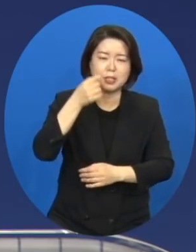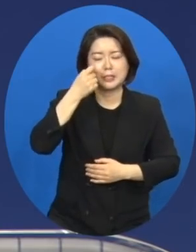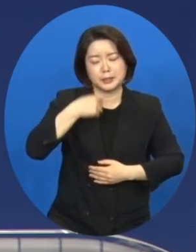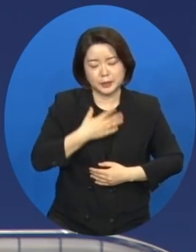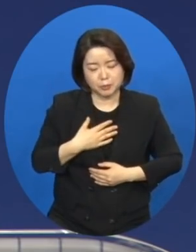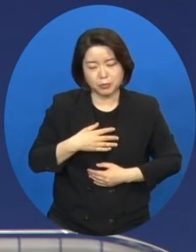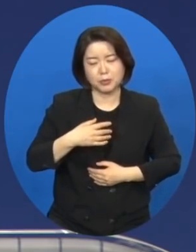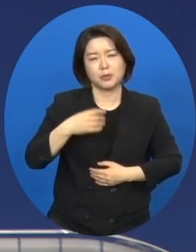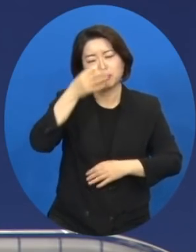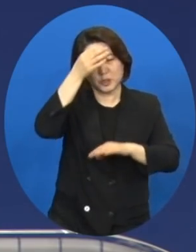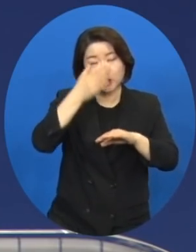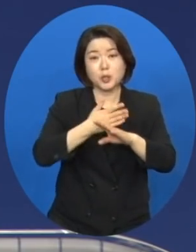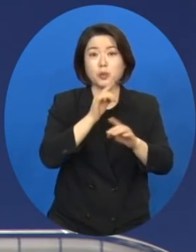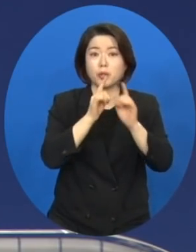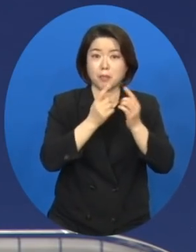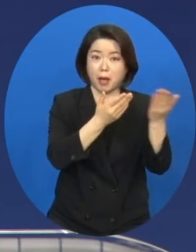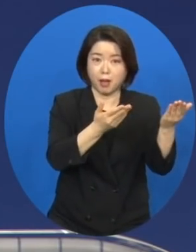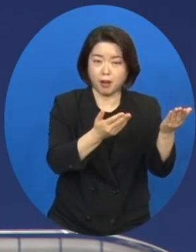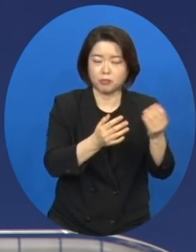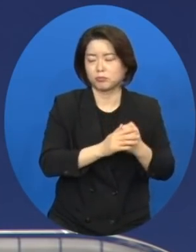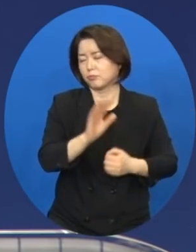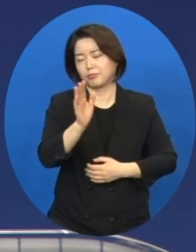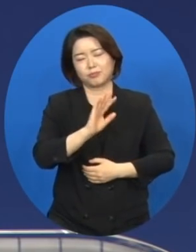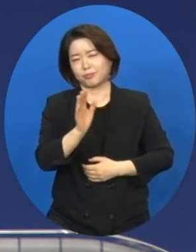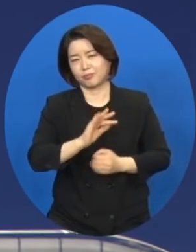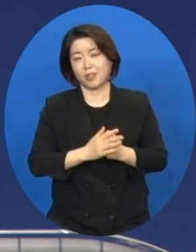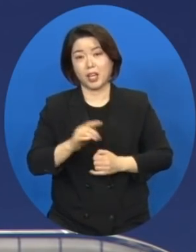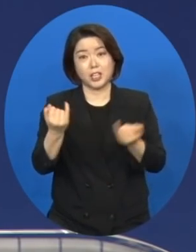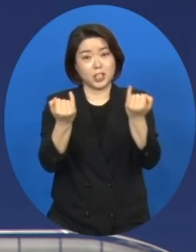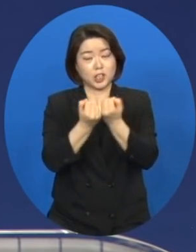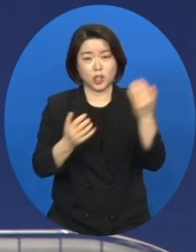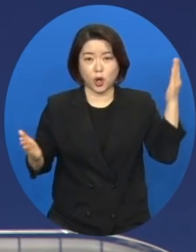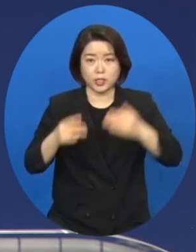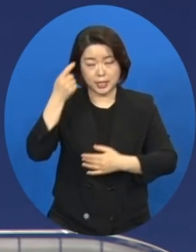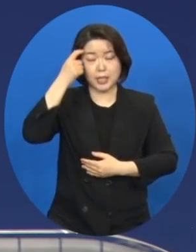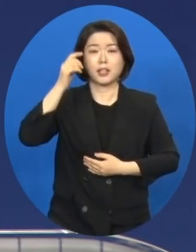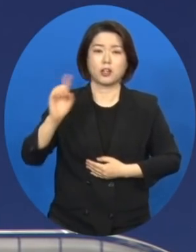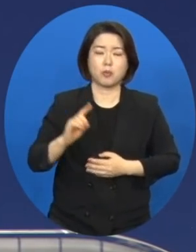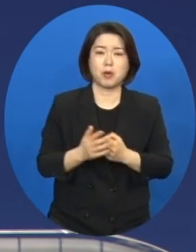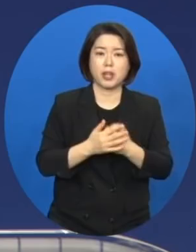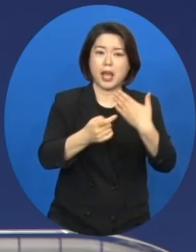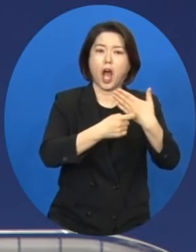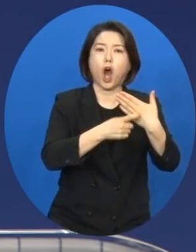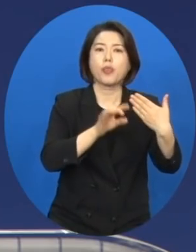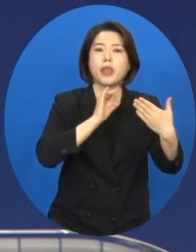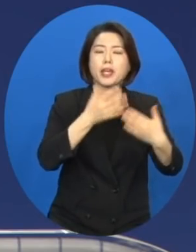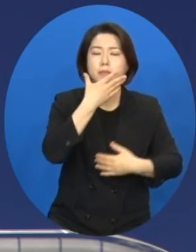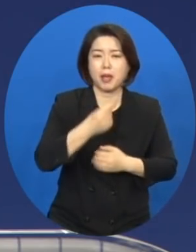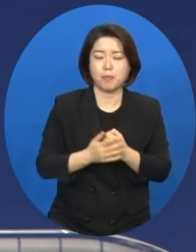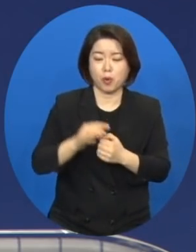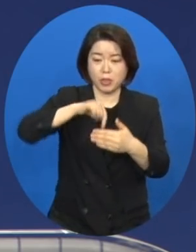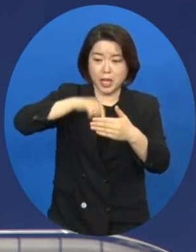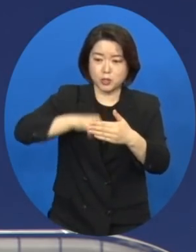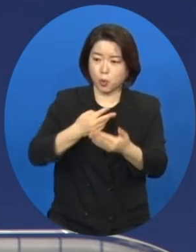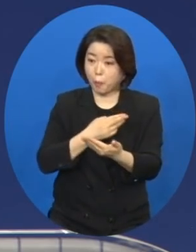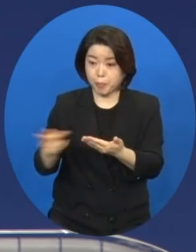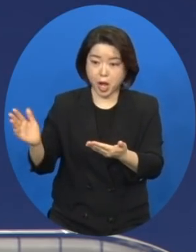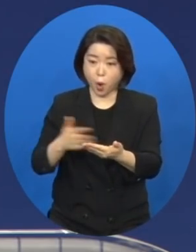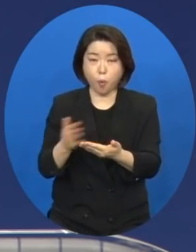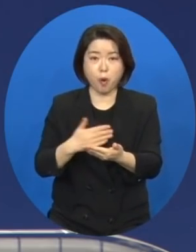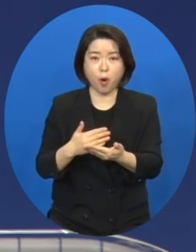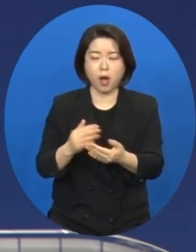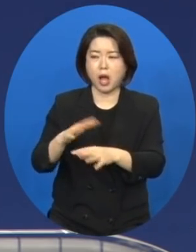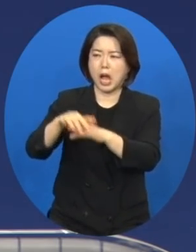그렇게 생각하지 않습니다. 이 학생이 깨달은 게 뭡니까? 내가 껍데기만 행복했구나, 내 안에 텅 비어 있었구나, 헛된